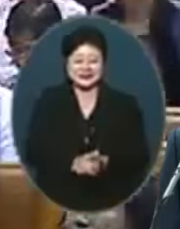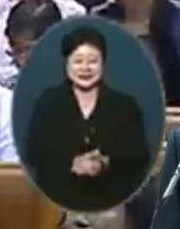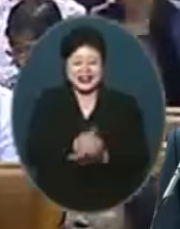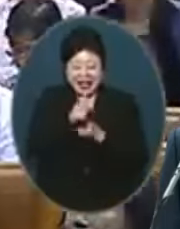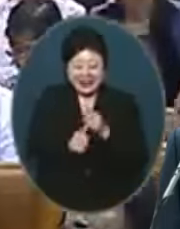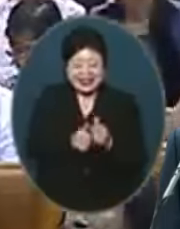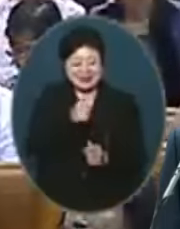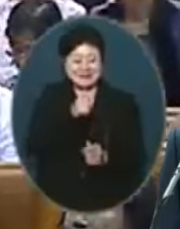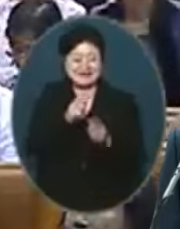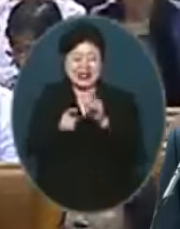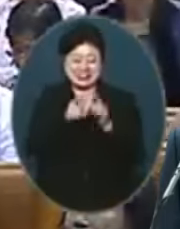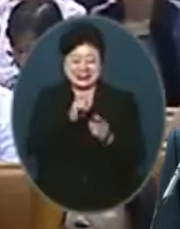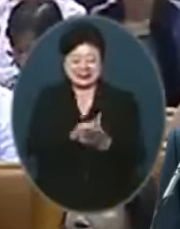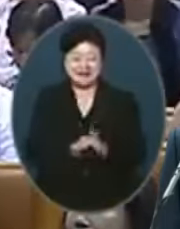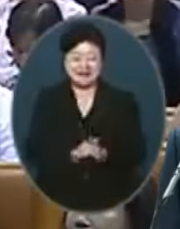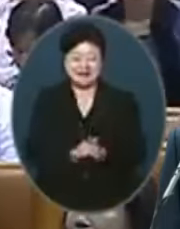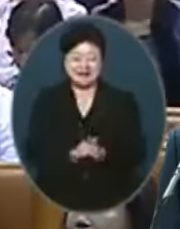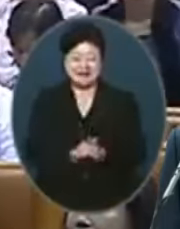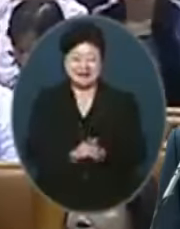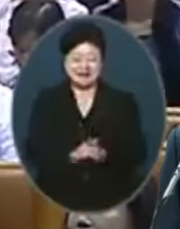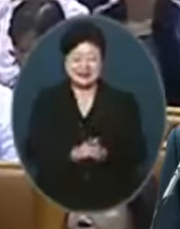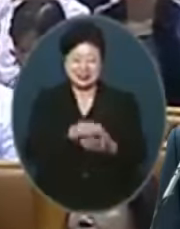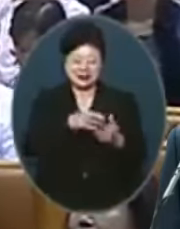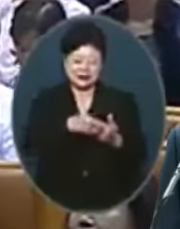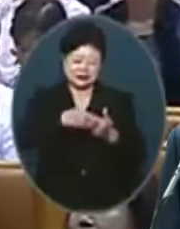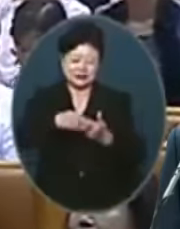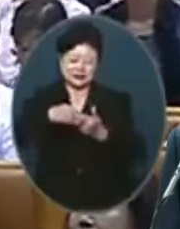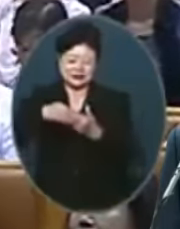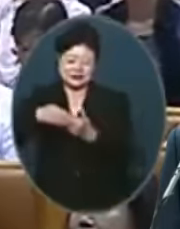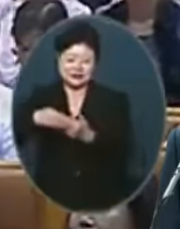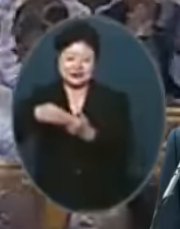우리 하나님의 말씀으로 인도함을